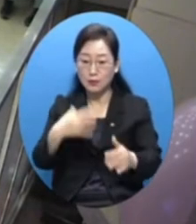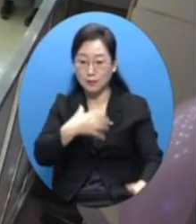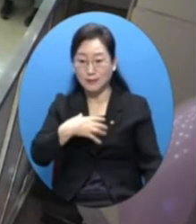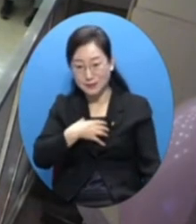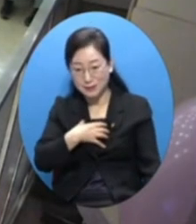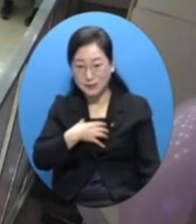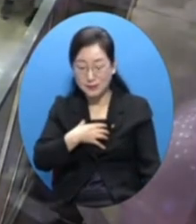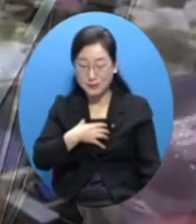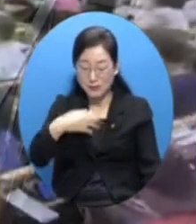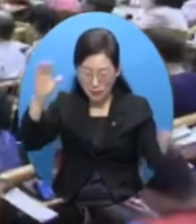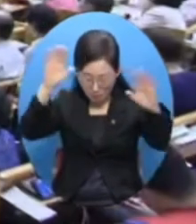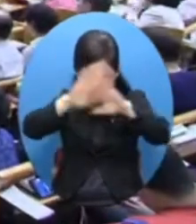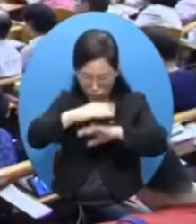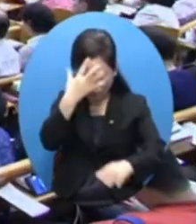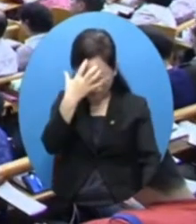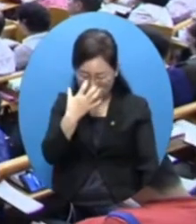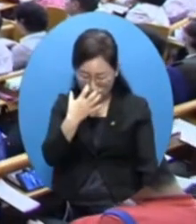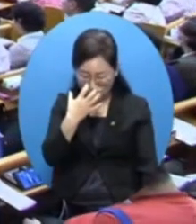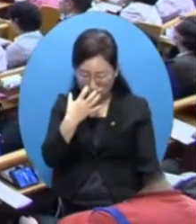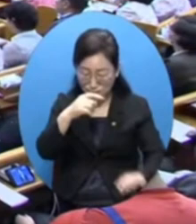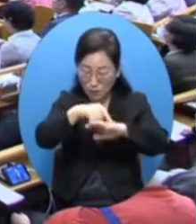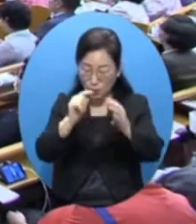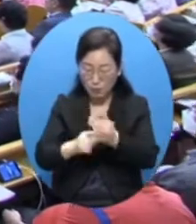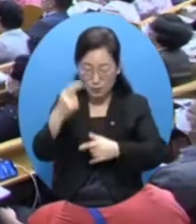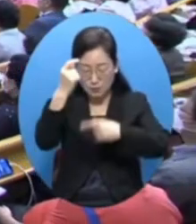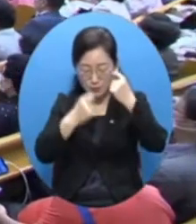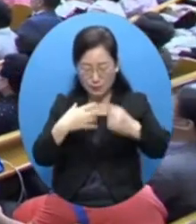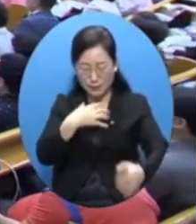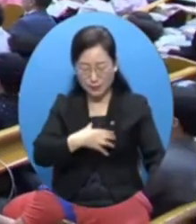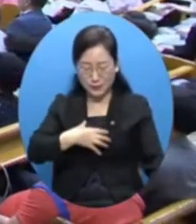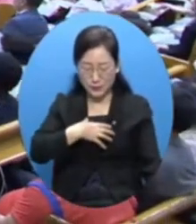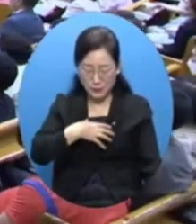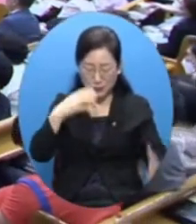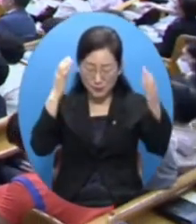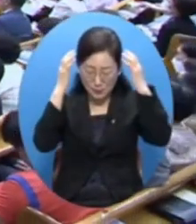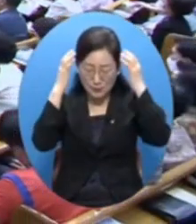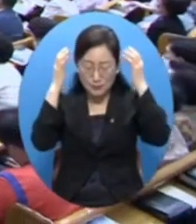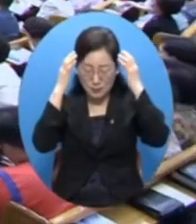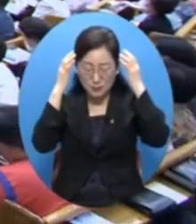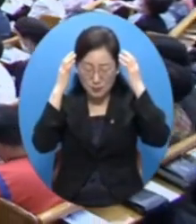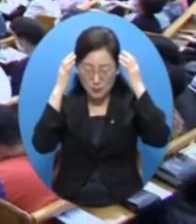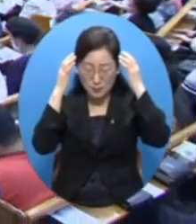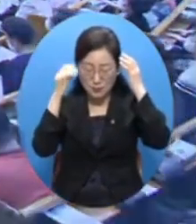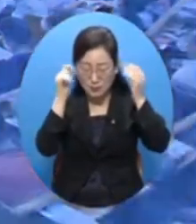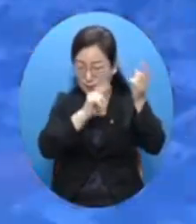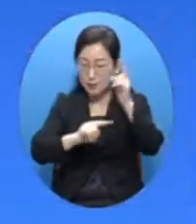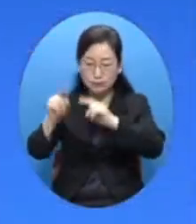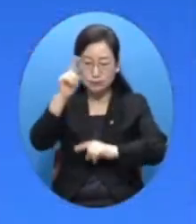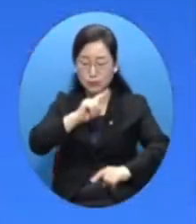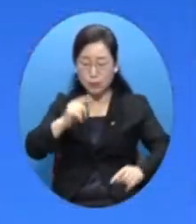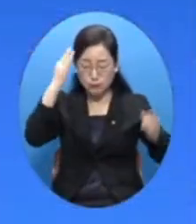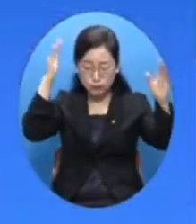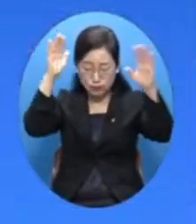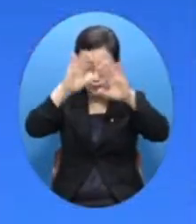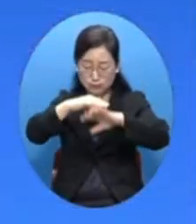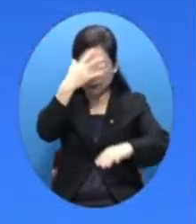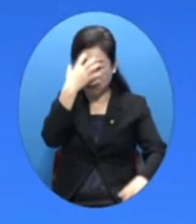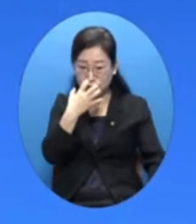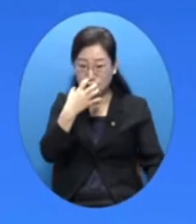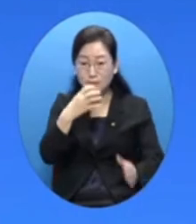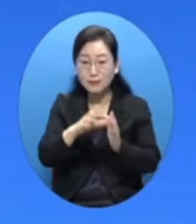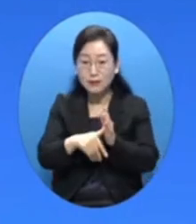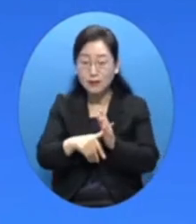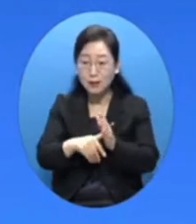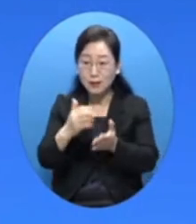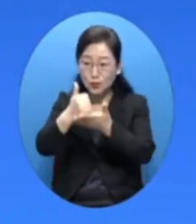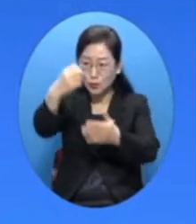마음이 어두워졌을 때 내 마음이 슬프고 괴롭고 또 상처를 받아 어두워졌을 때 주님의